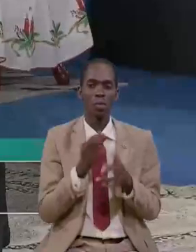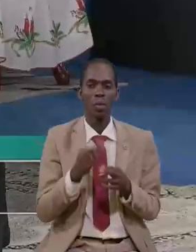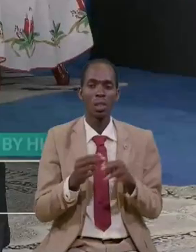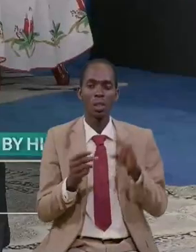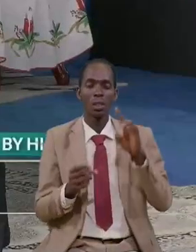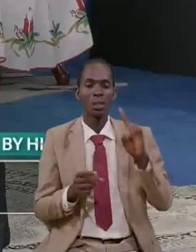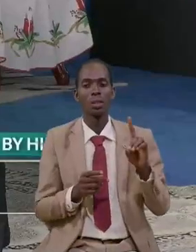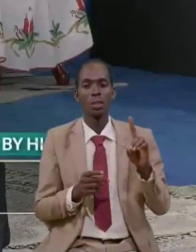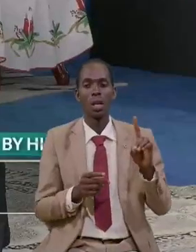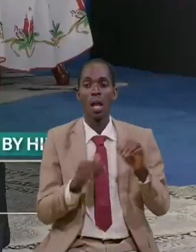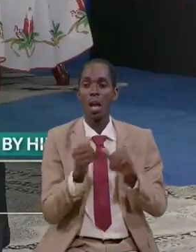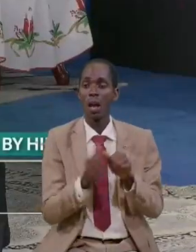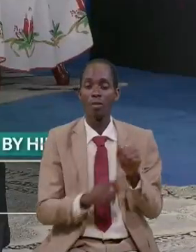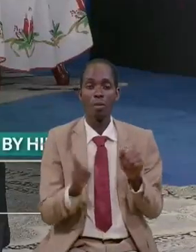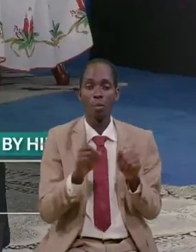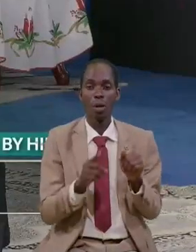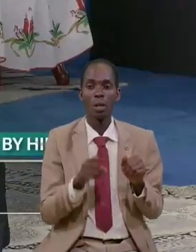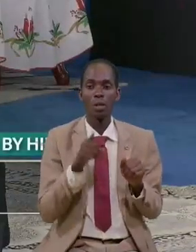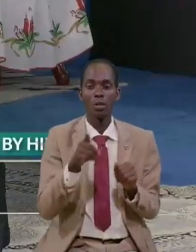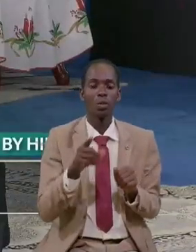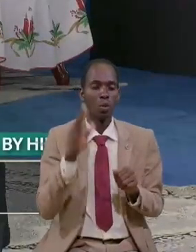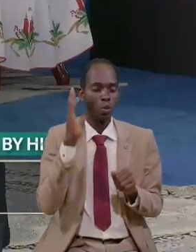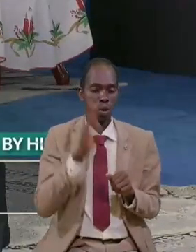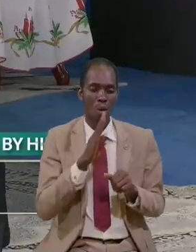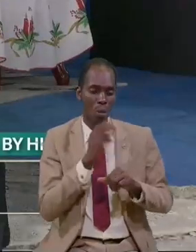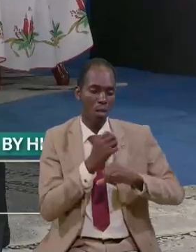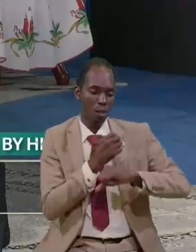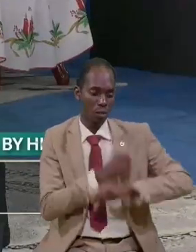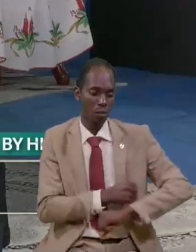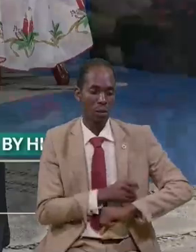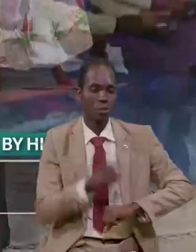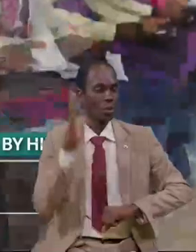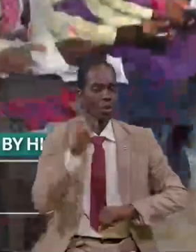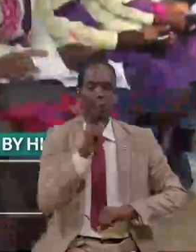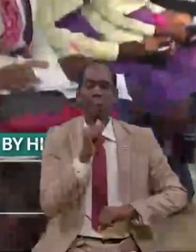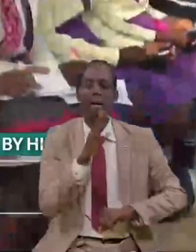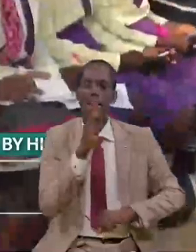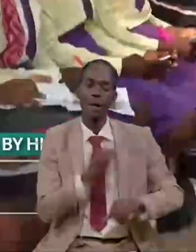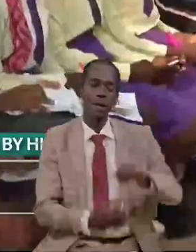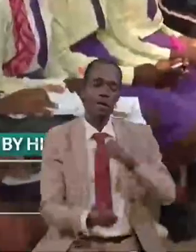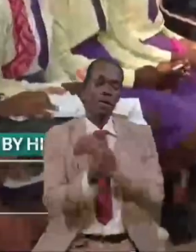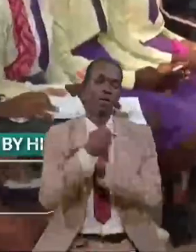D. Tu seras défendu et non vaincu.